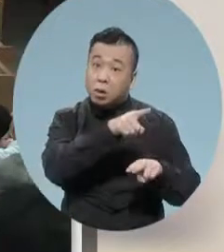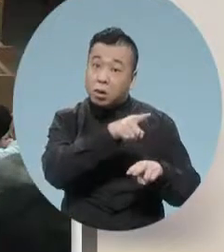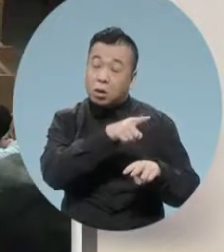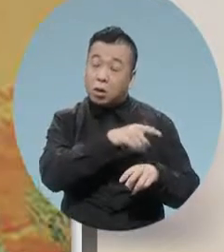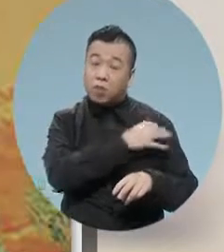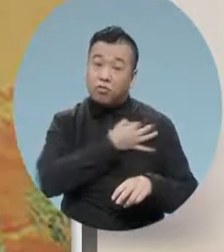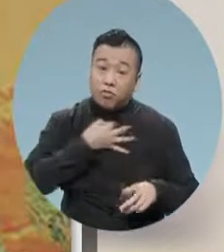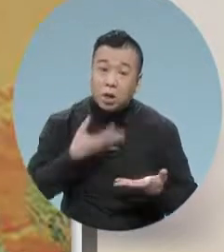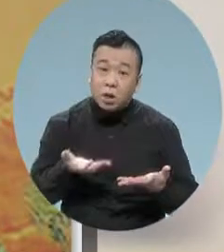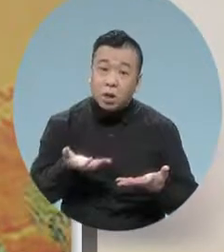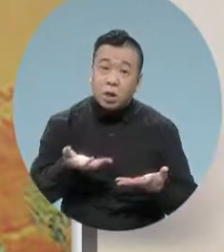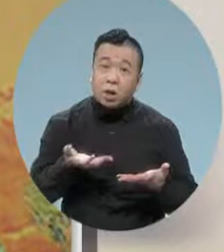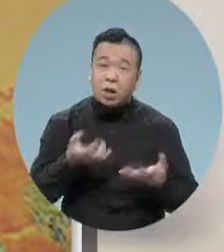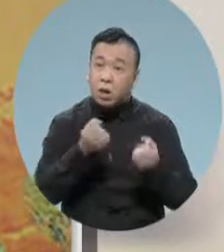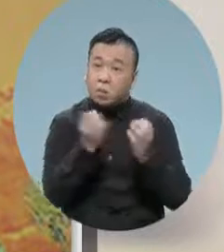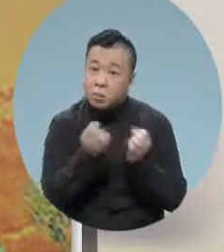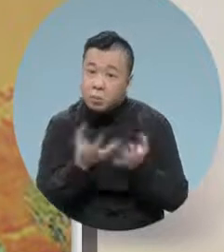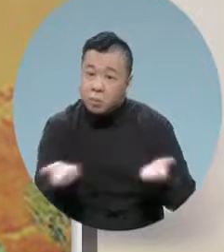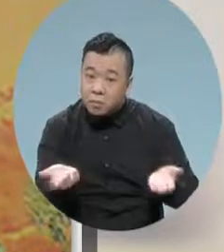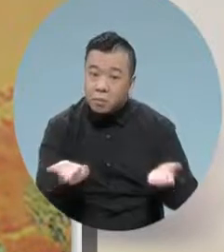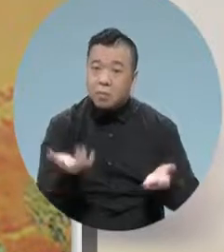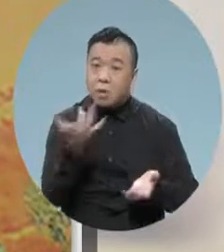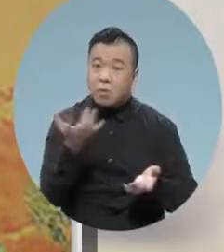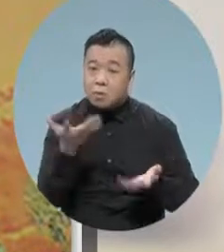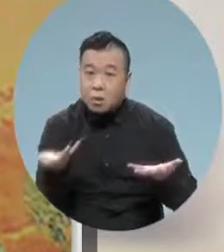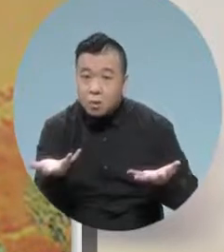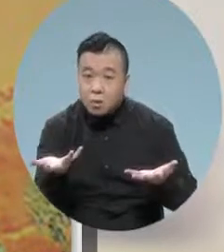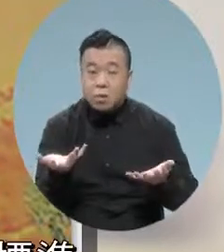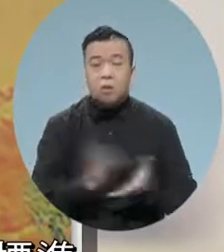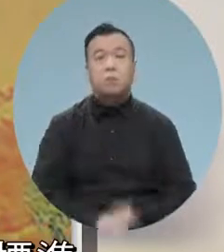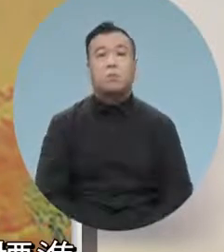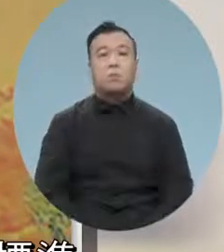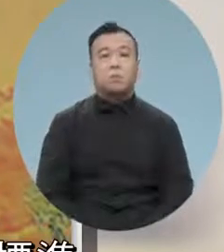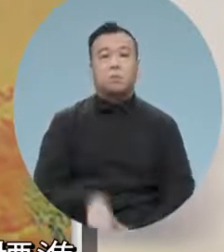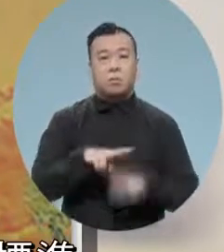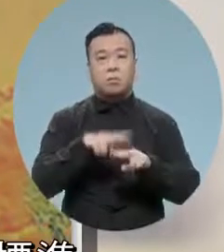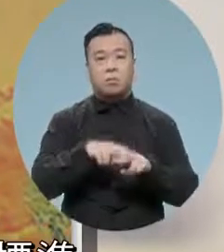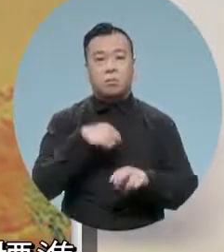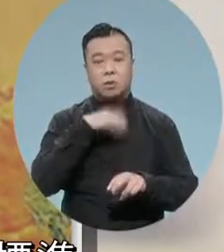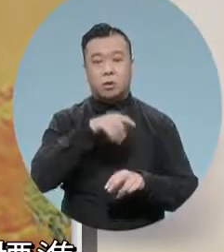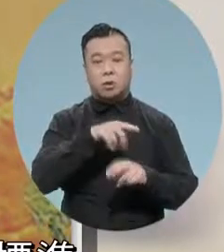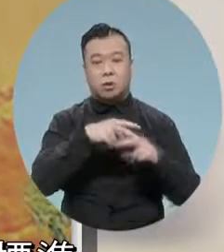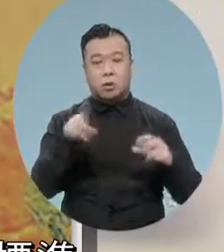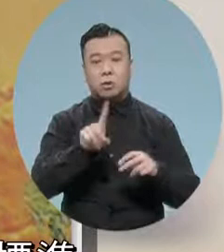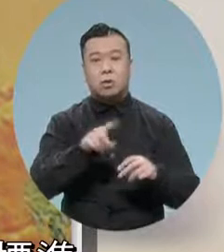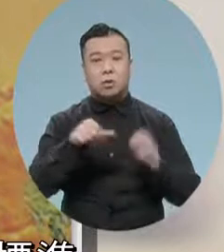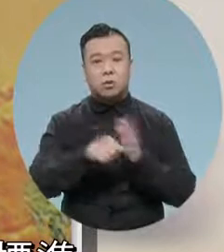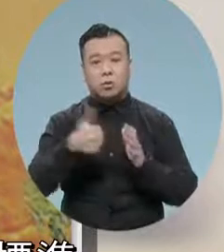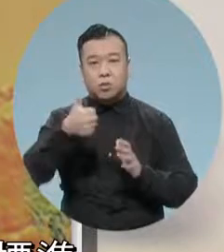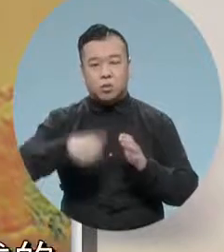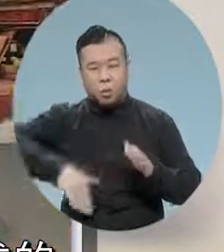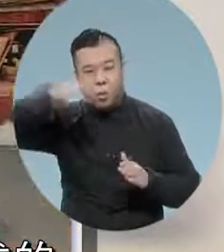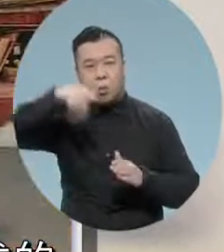海协商欧洲。好，中国现在港珠澳大桥用的是最高标